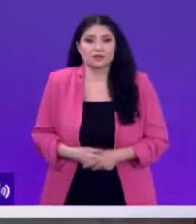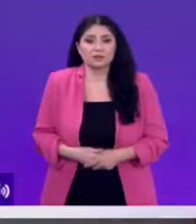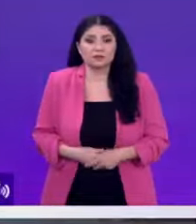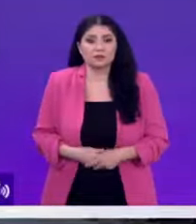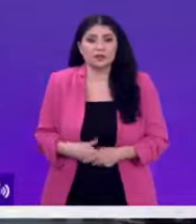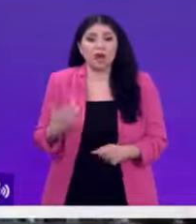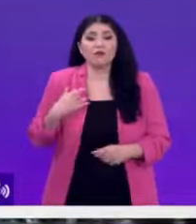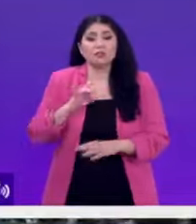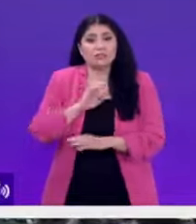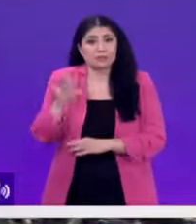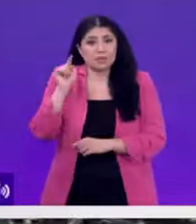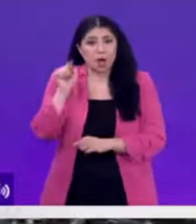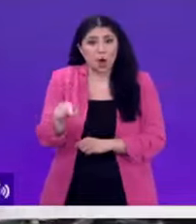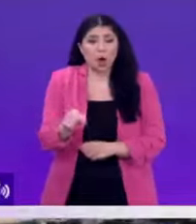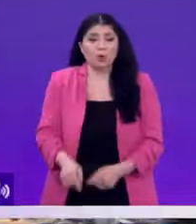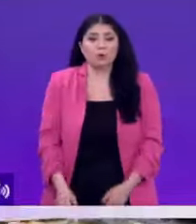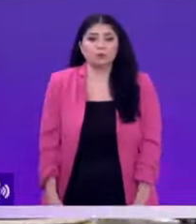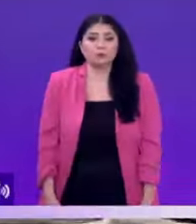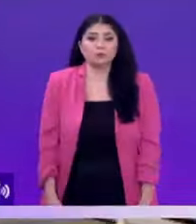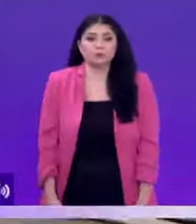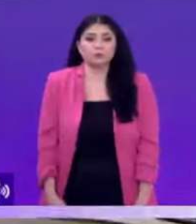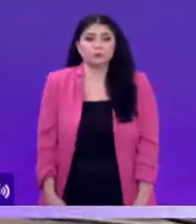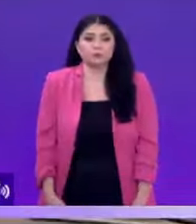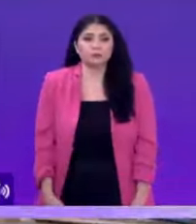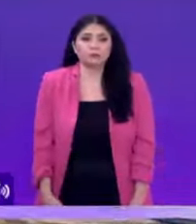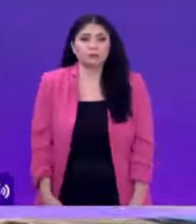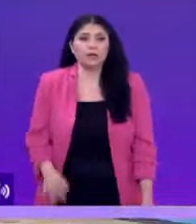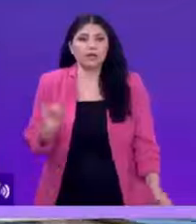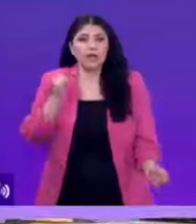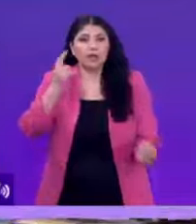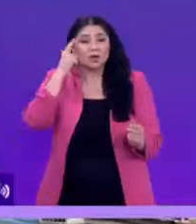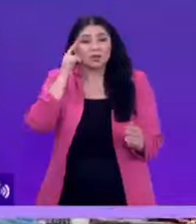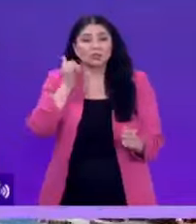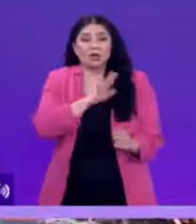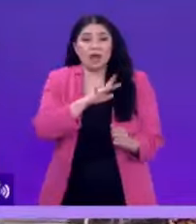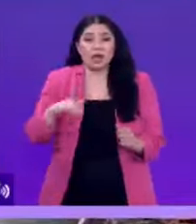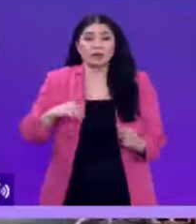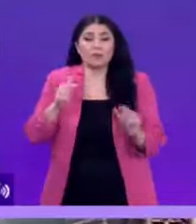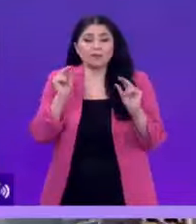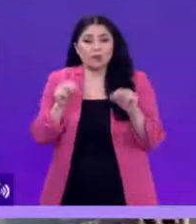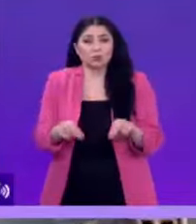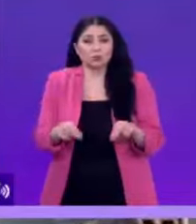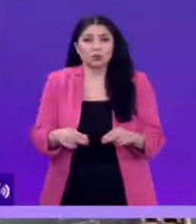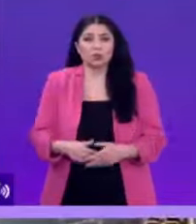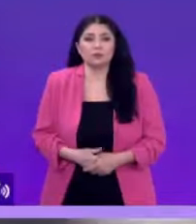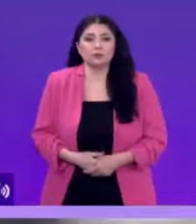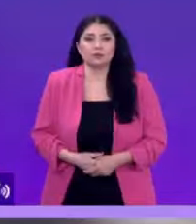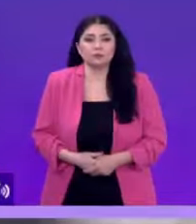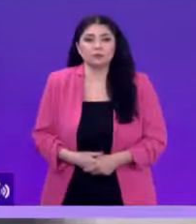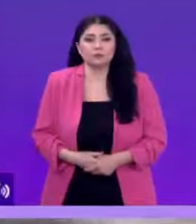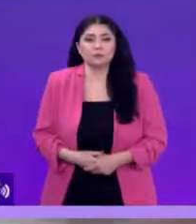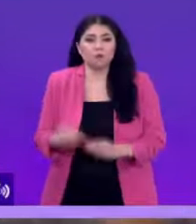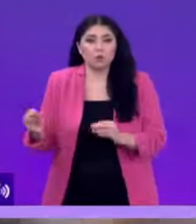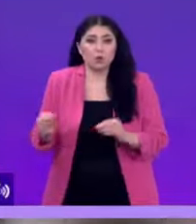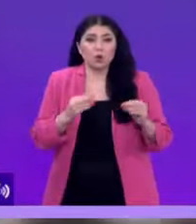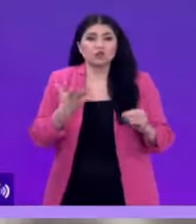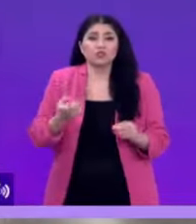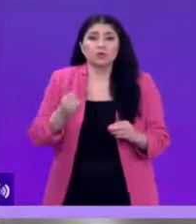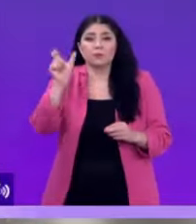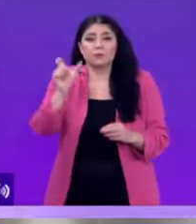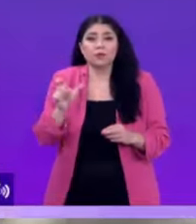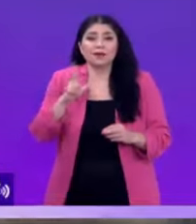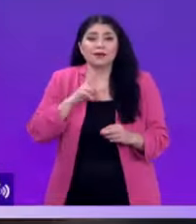trimise deja și cred că Iașul a ajuns și Galațul ar trebui să fie ajuns și el și ei vor prelua cei mai grav și le vor